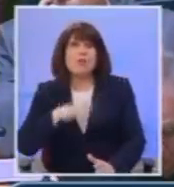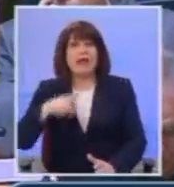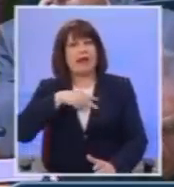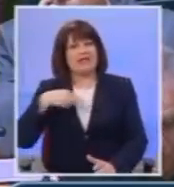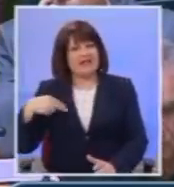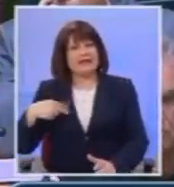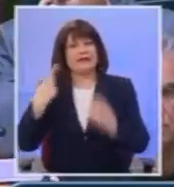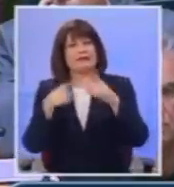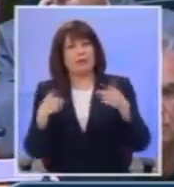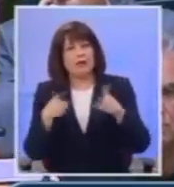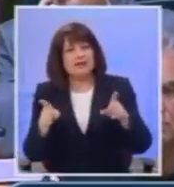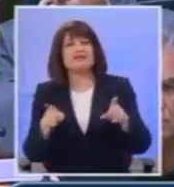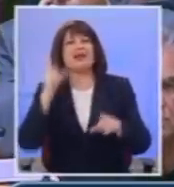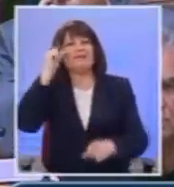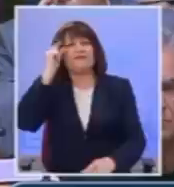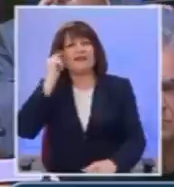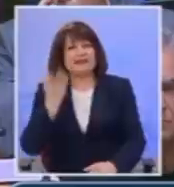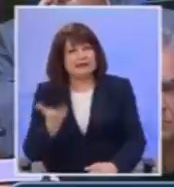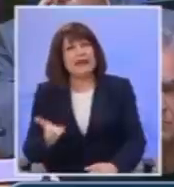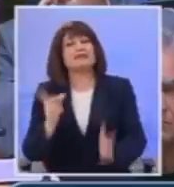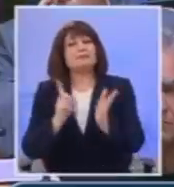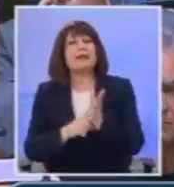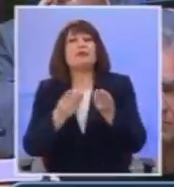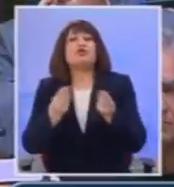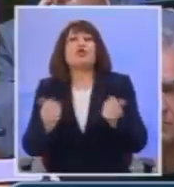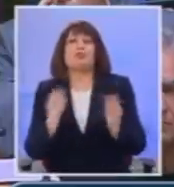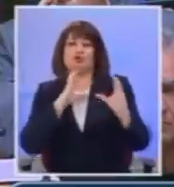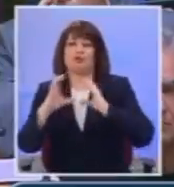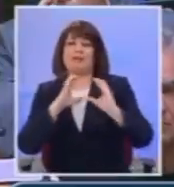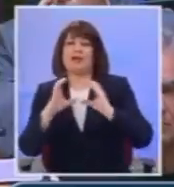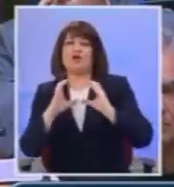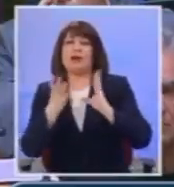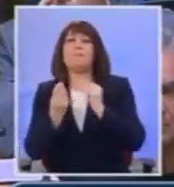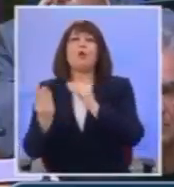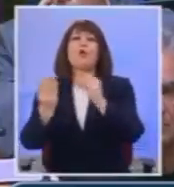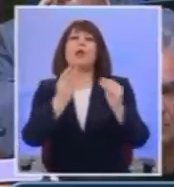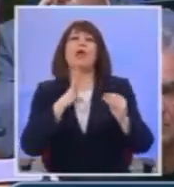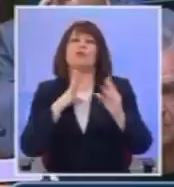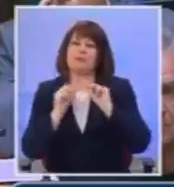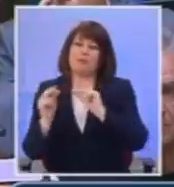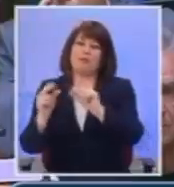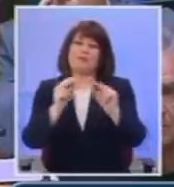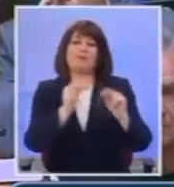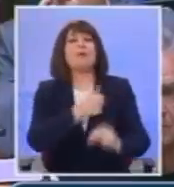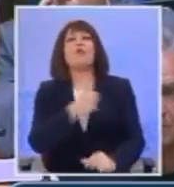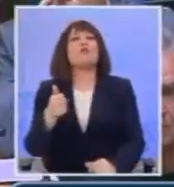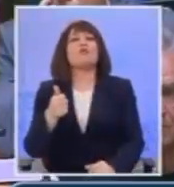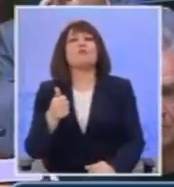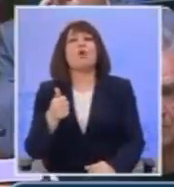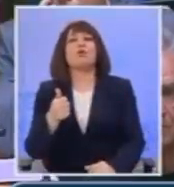καθηγητές, οι δάσκαλοι, οι φοιτητές. Θα πρέπει να βρείτε έναν τρόπο να επικοινωνείτε με τους πολλούς. Και όχι να επικοινωνείτε μόνο με